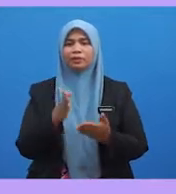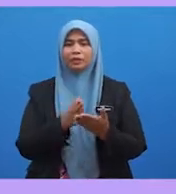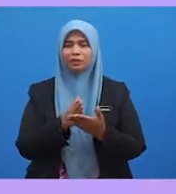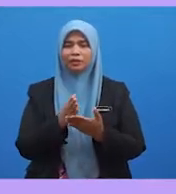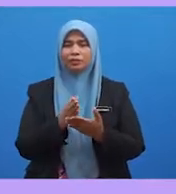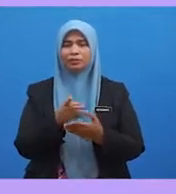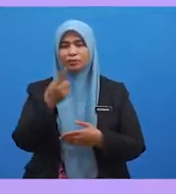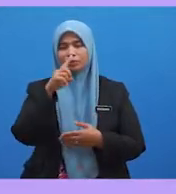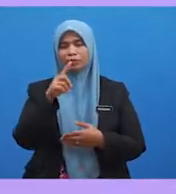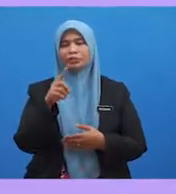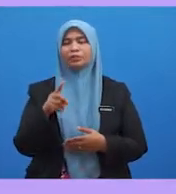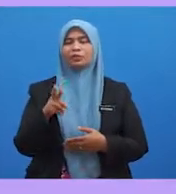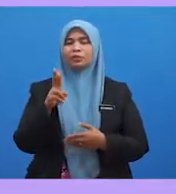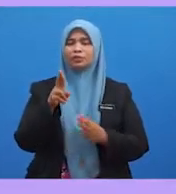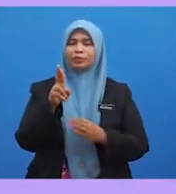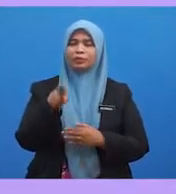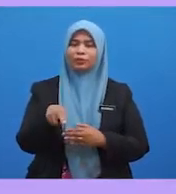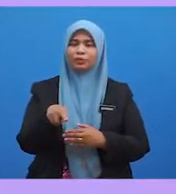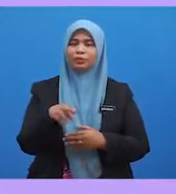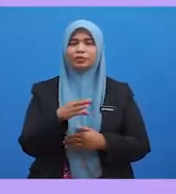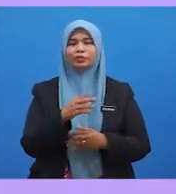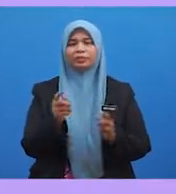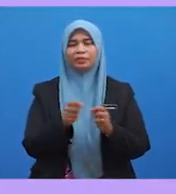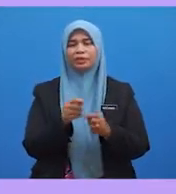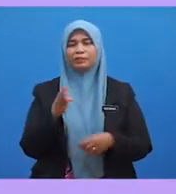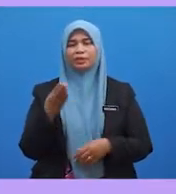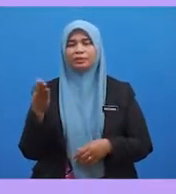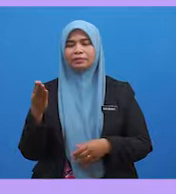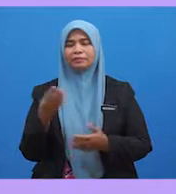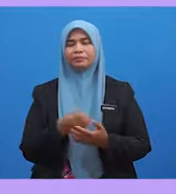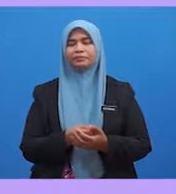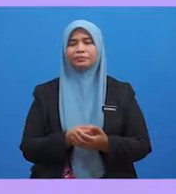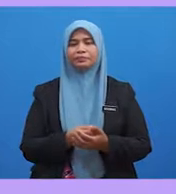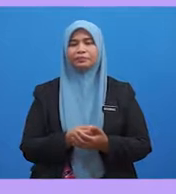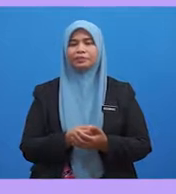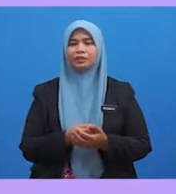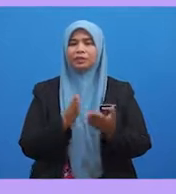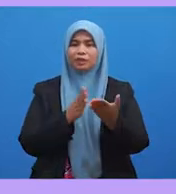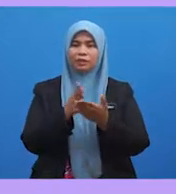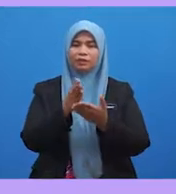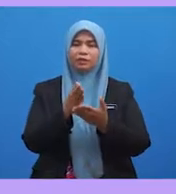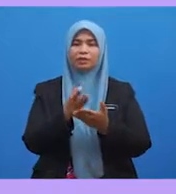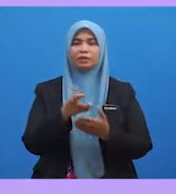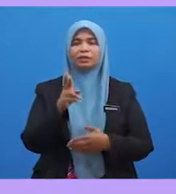Seterusnya, murid-murid teruskanlah untuk rukuk, iktidal dan sujud seperti biasa.